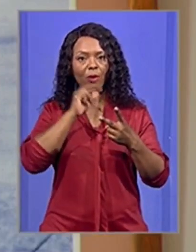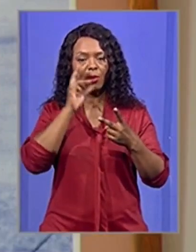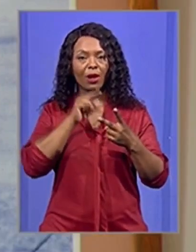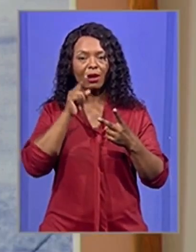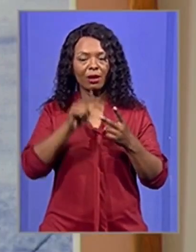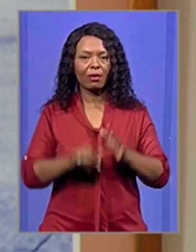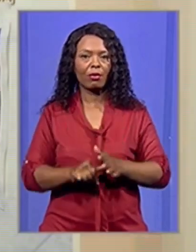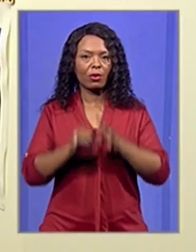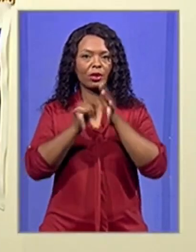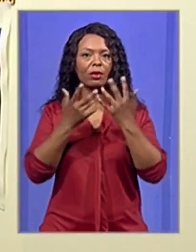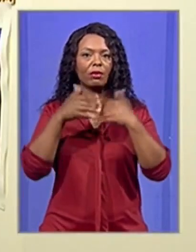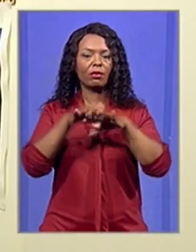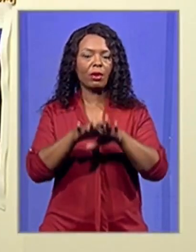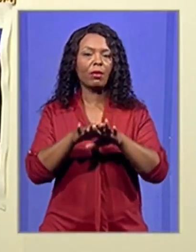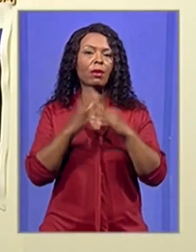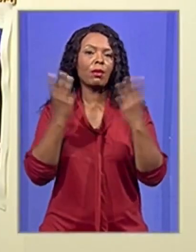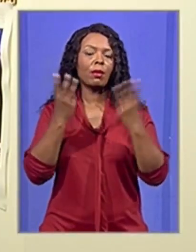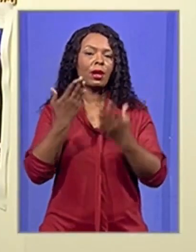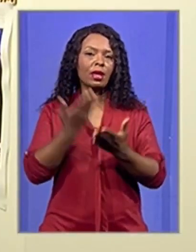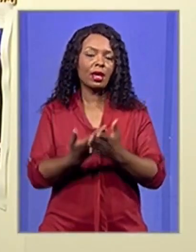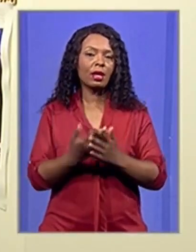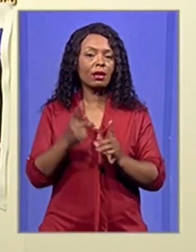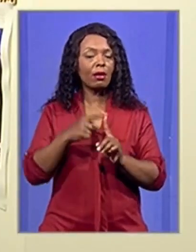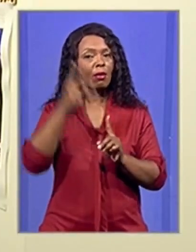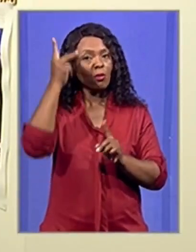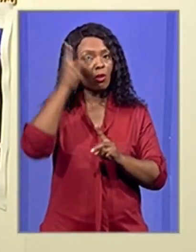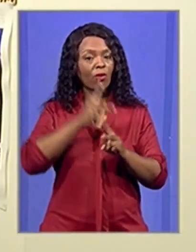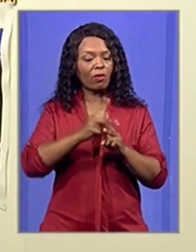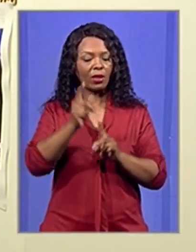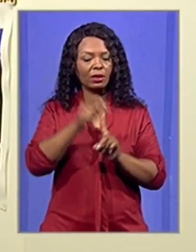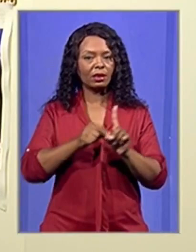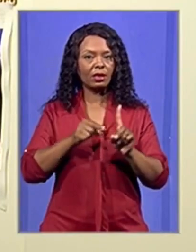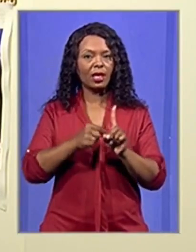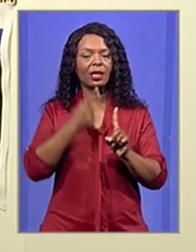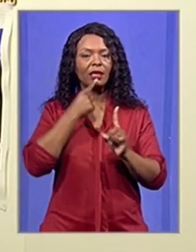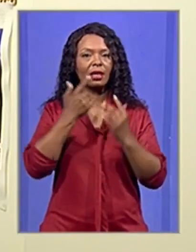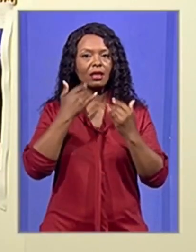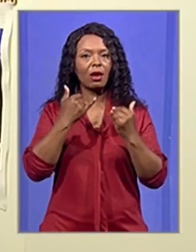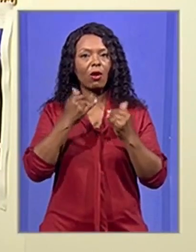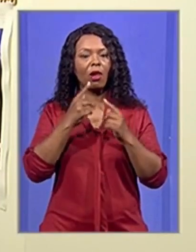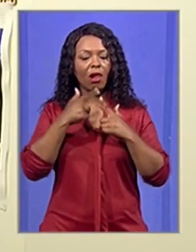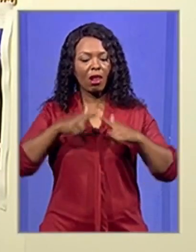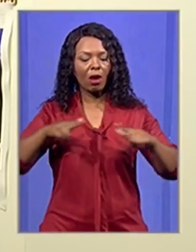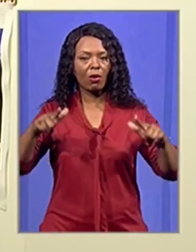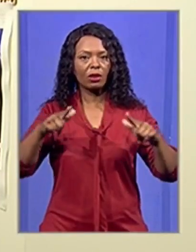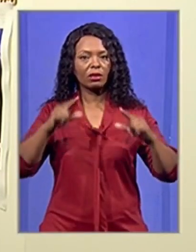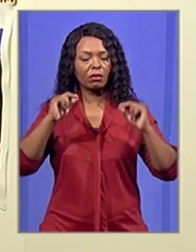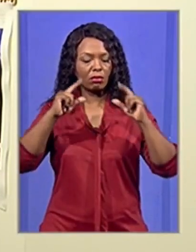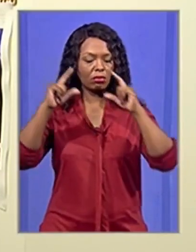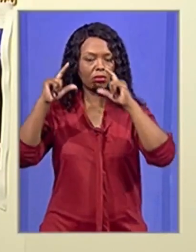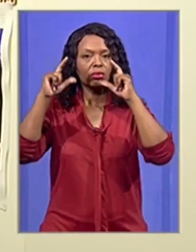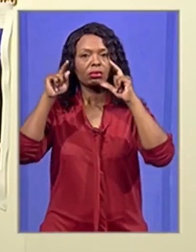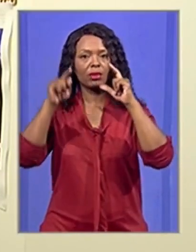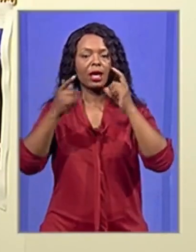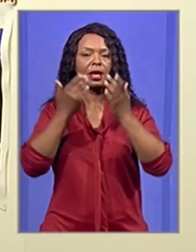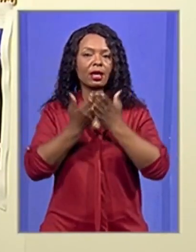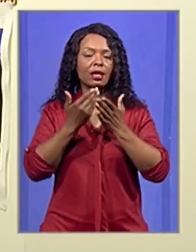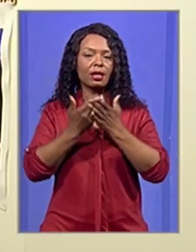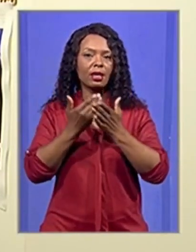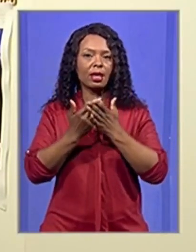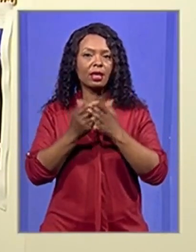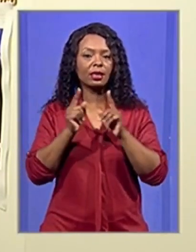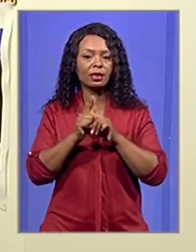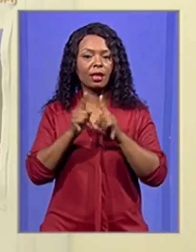huka kwa panyasa chaba Muprofesara saule orebole mba buo ki ufitisa leseidi huisi tle yule hubuchaba Medi sewele zota